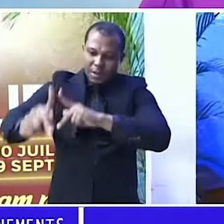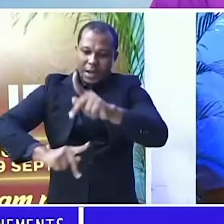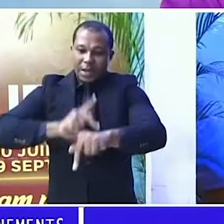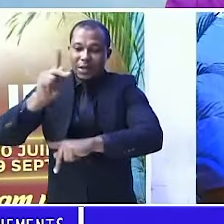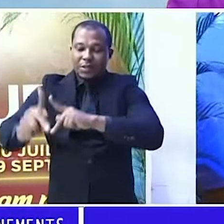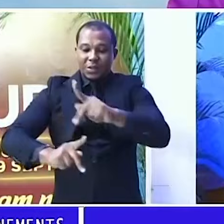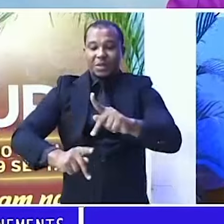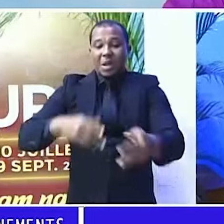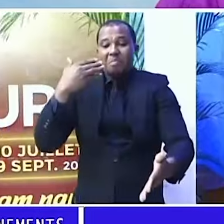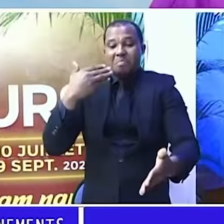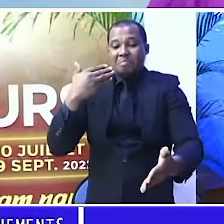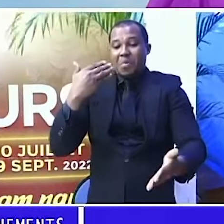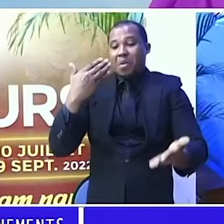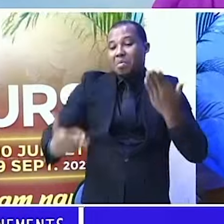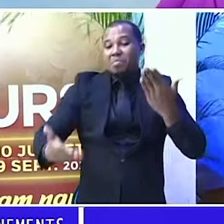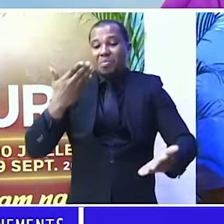peut-être une